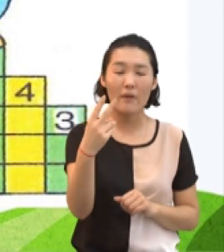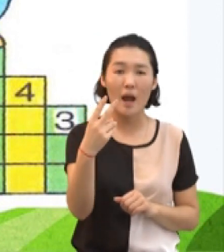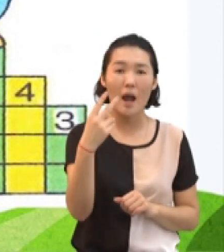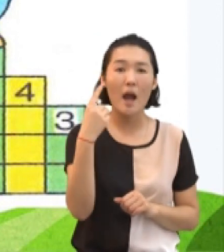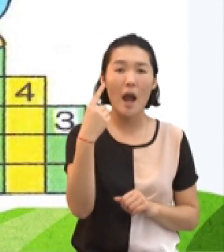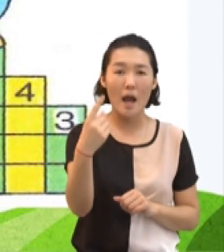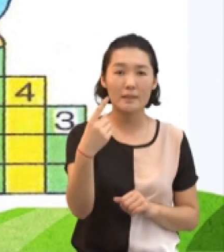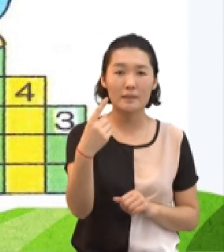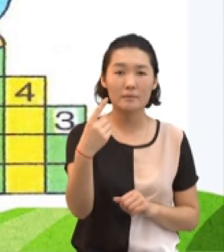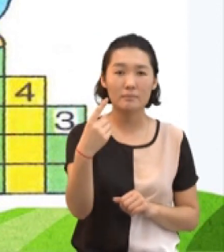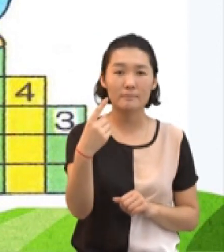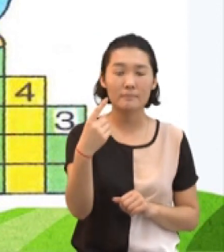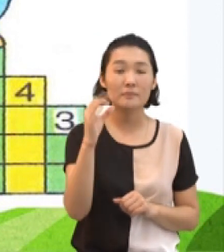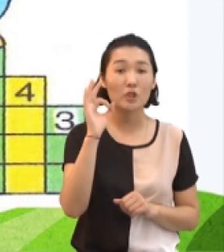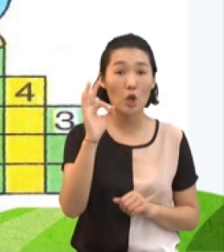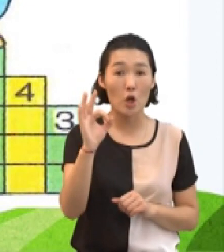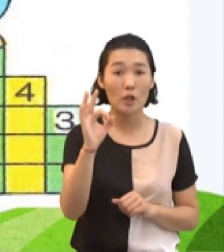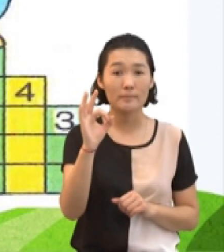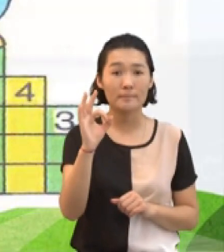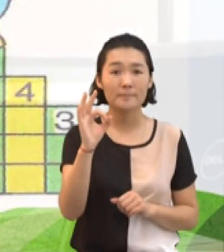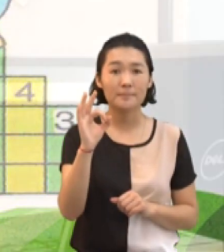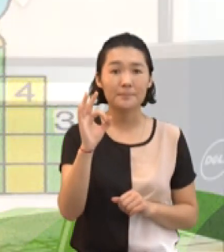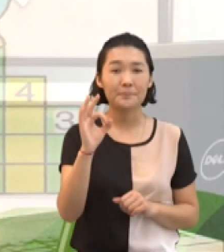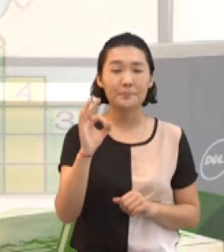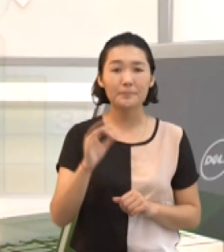2, 1, 0.